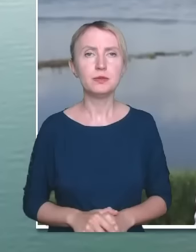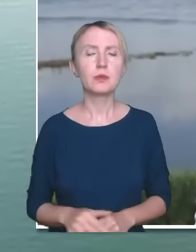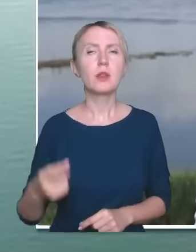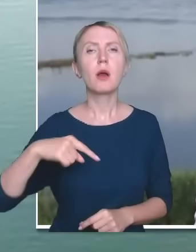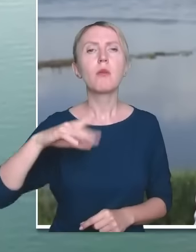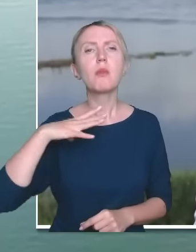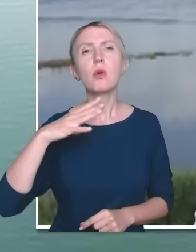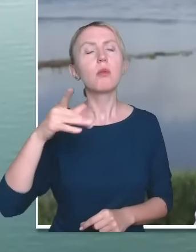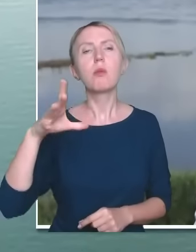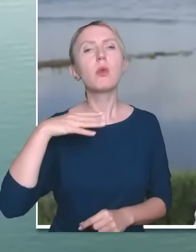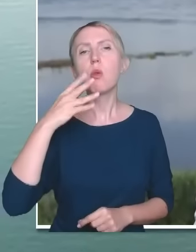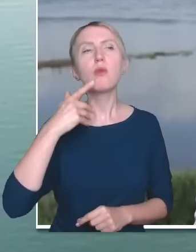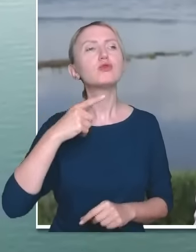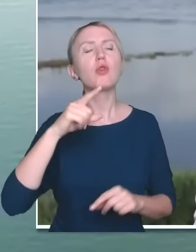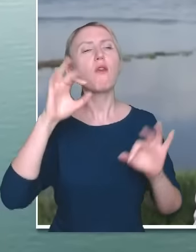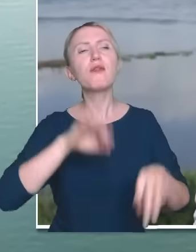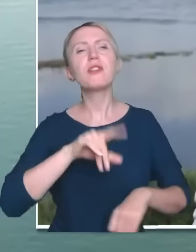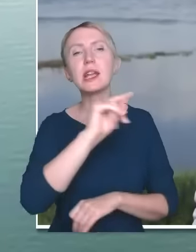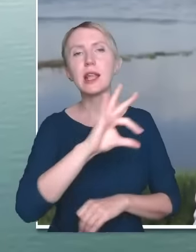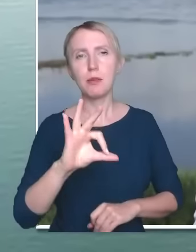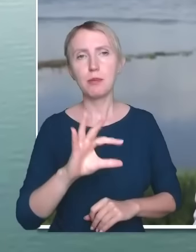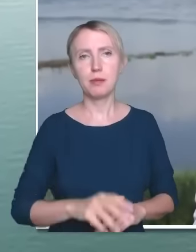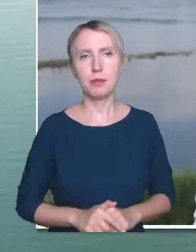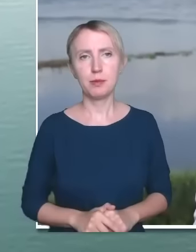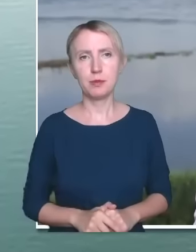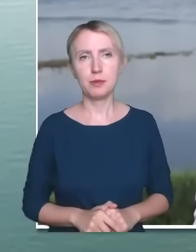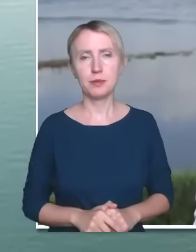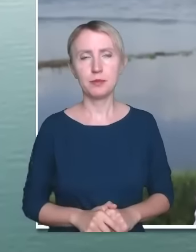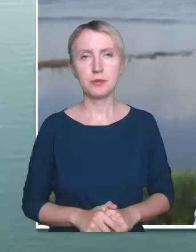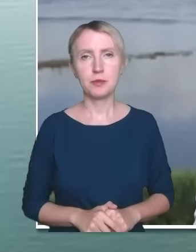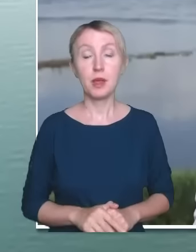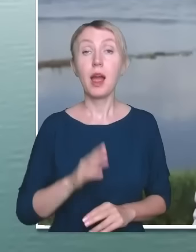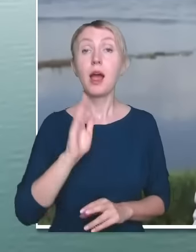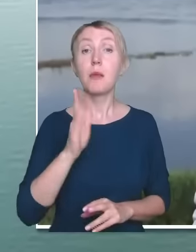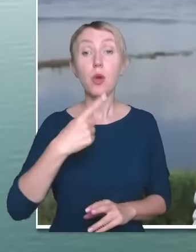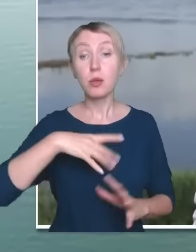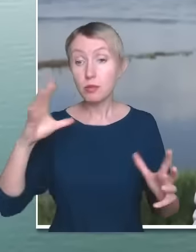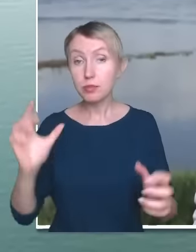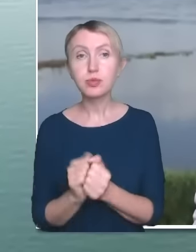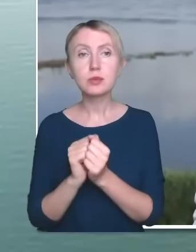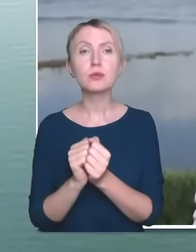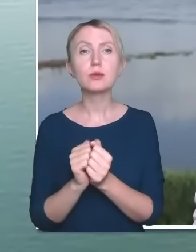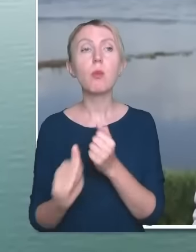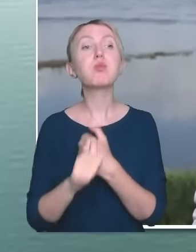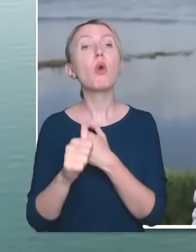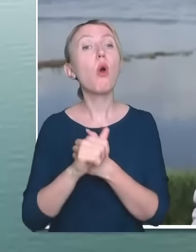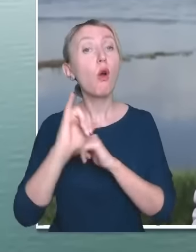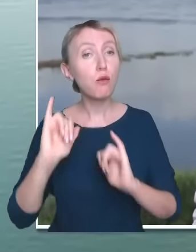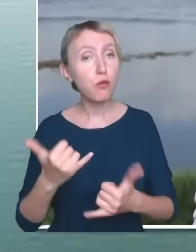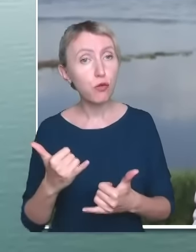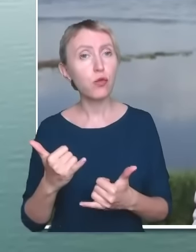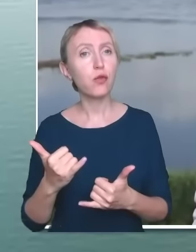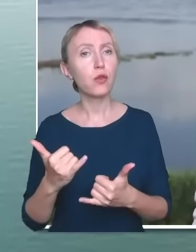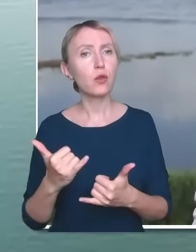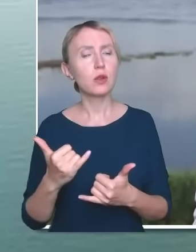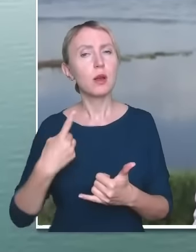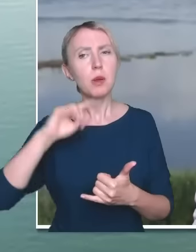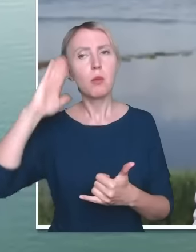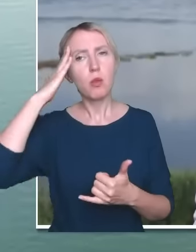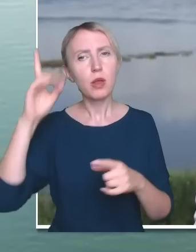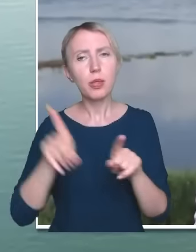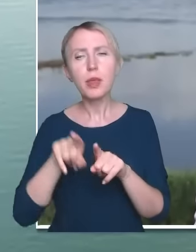to wina Prawa i Sprawiedliwości. Potem, kiedy odkryliśmy, co jest przyczyną, poznaliśmy również